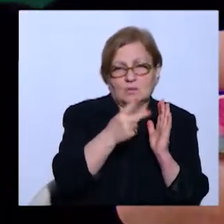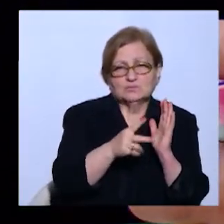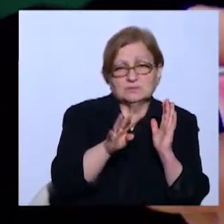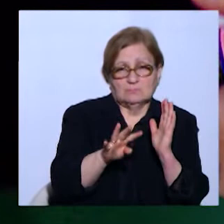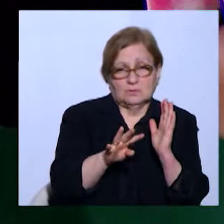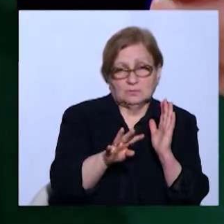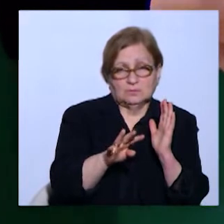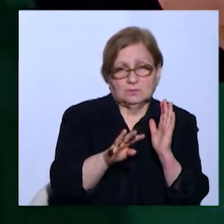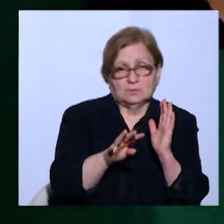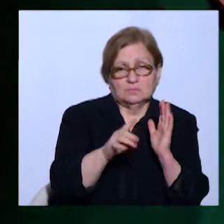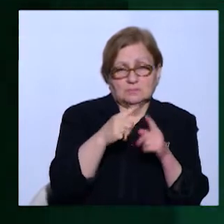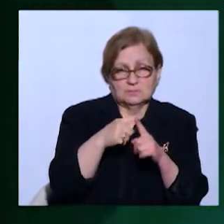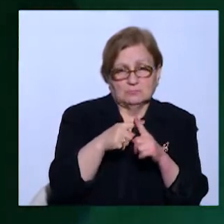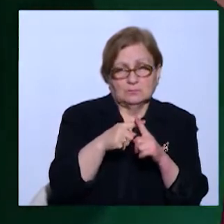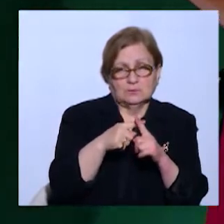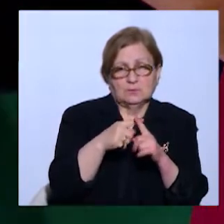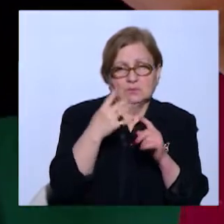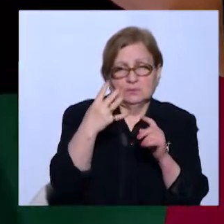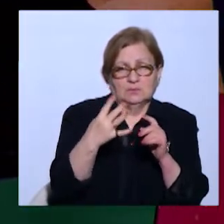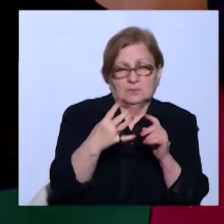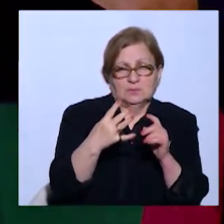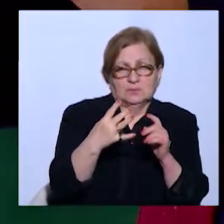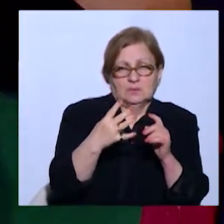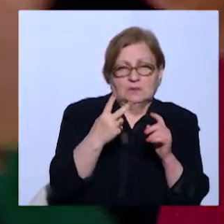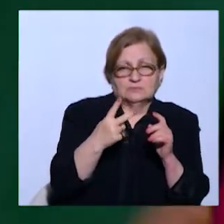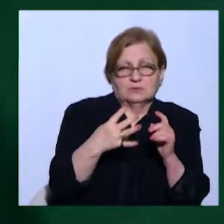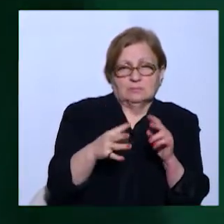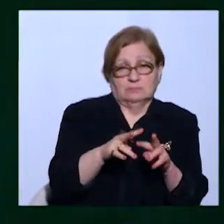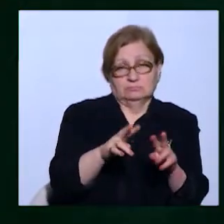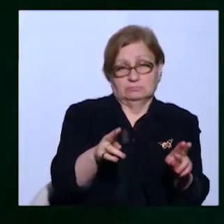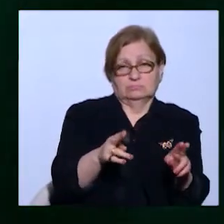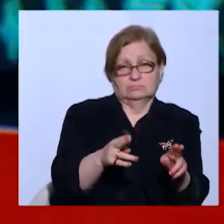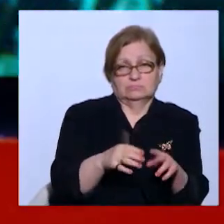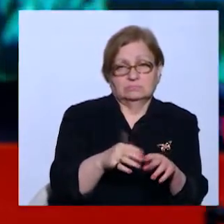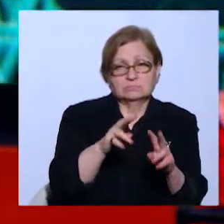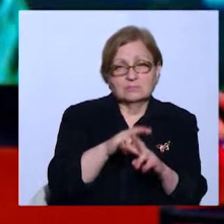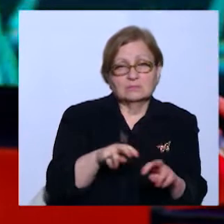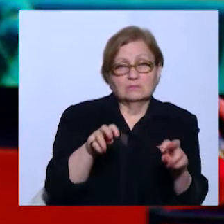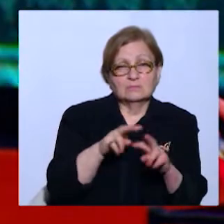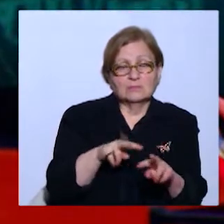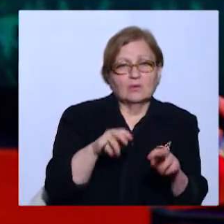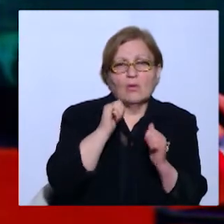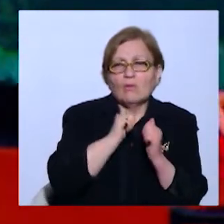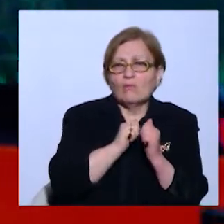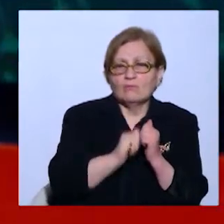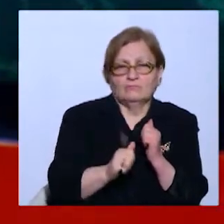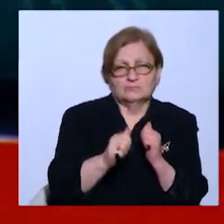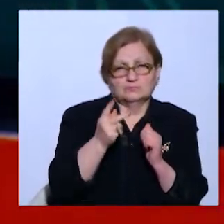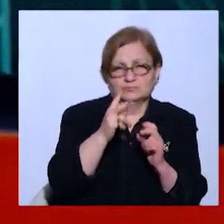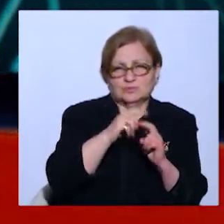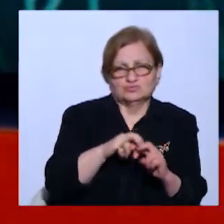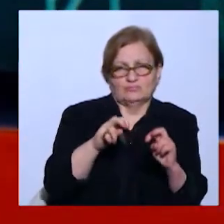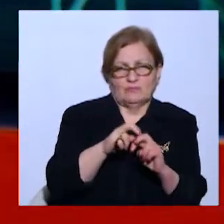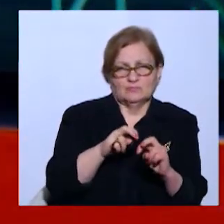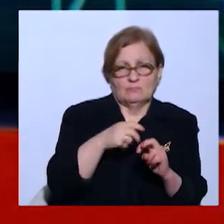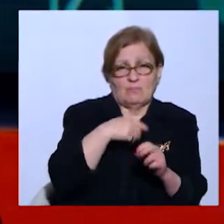24-ს დამატებული 4 24-დი. ვამოწმებს ყოველთვის ვამოწმებ და გახსოვდეთ.